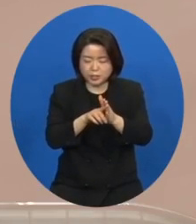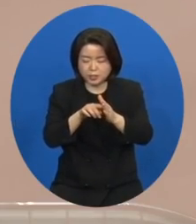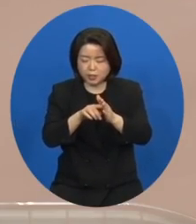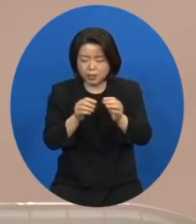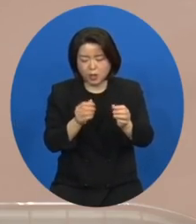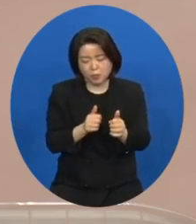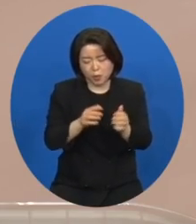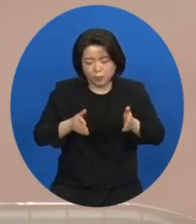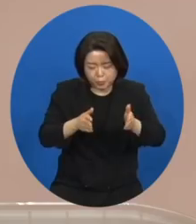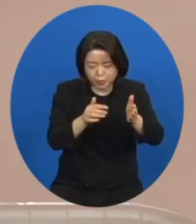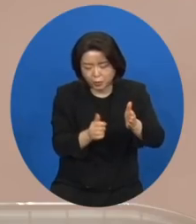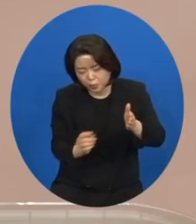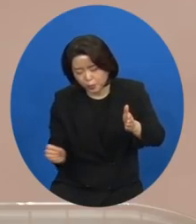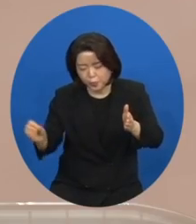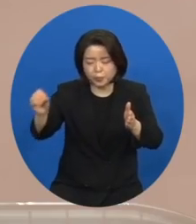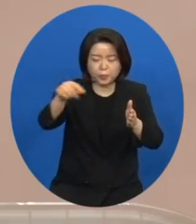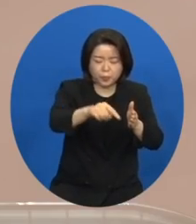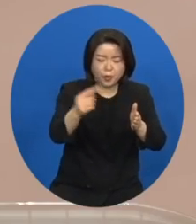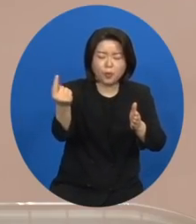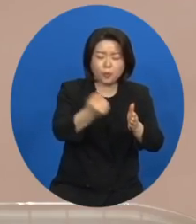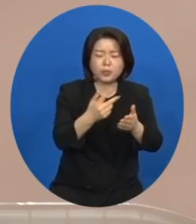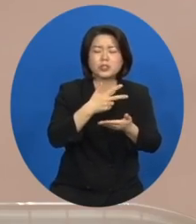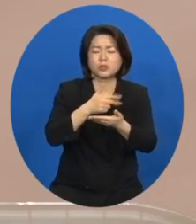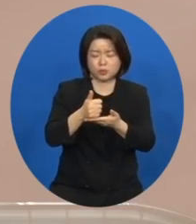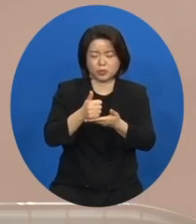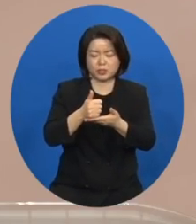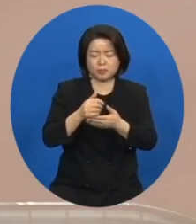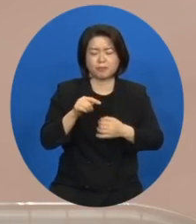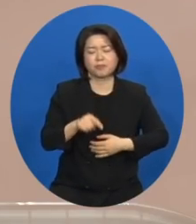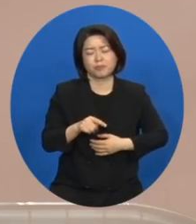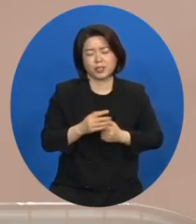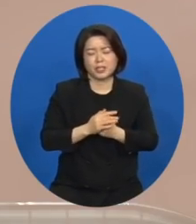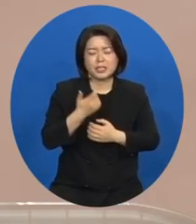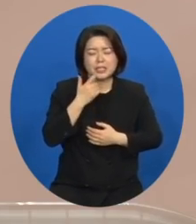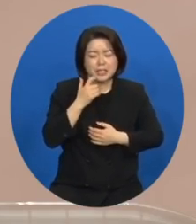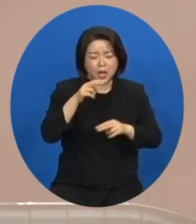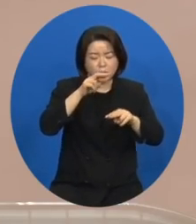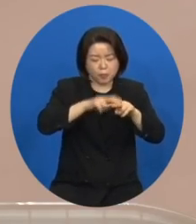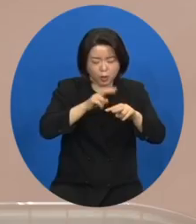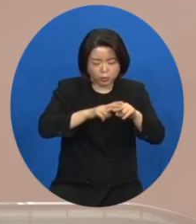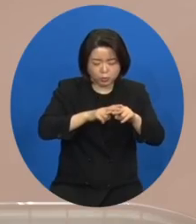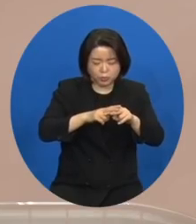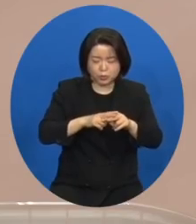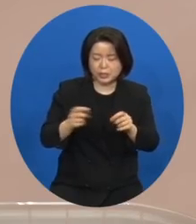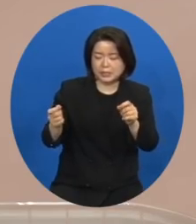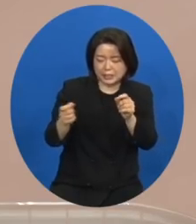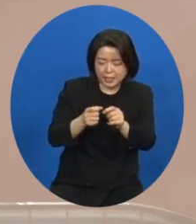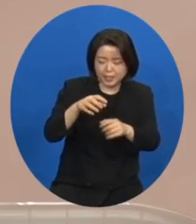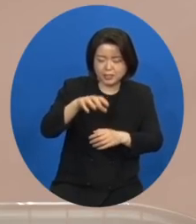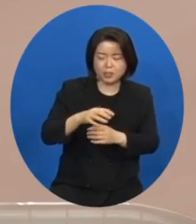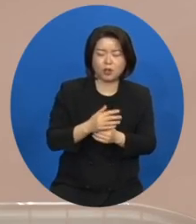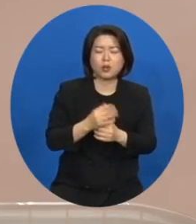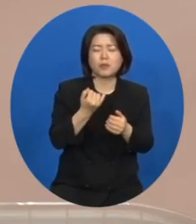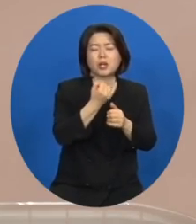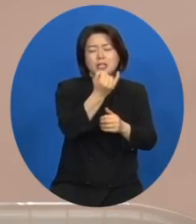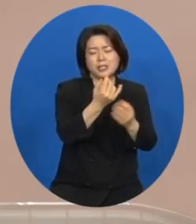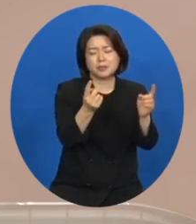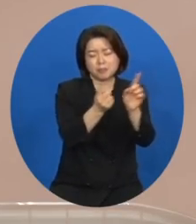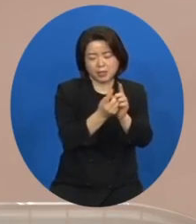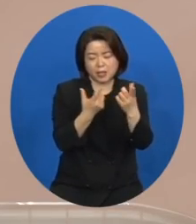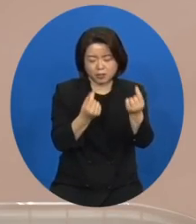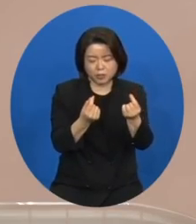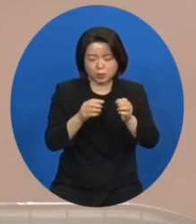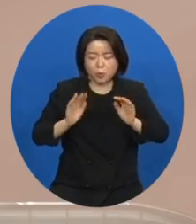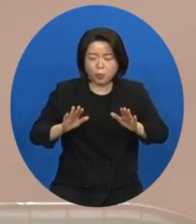주님이 있습니다 오늘 이 시간이 바로 이야 겁에 고물가 해서 중 께서 여인을 만나 생 것처럼 아버지 7원 돈이 만나는